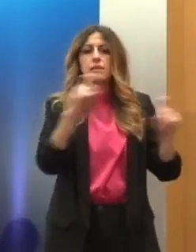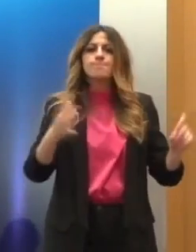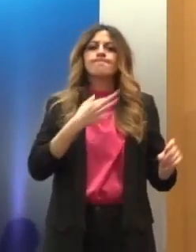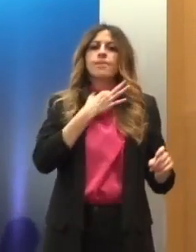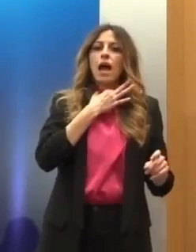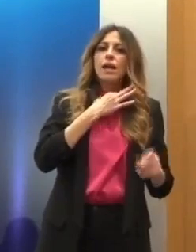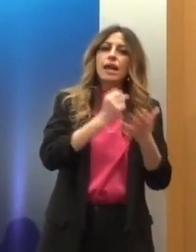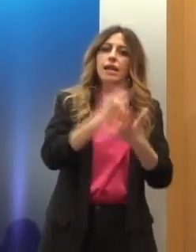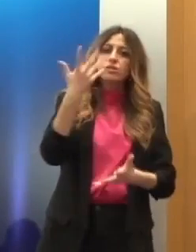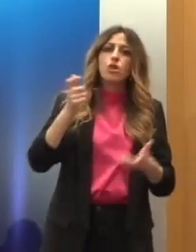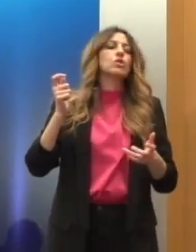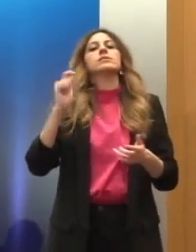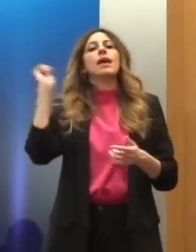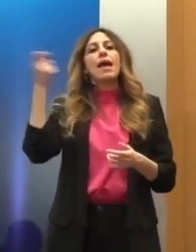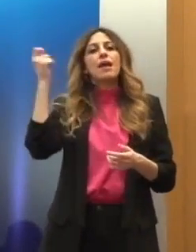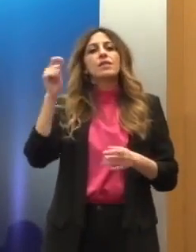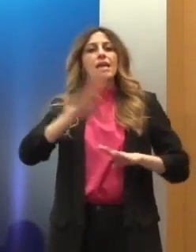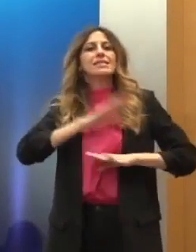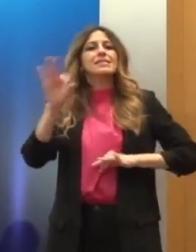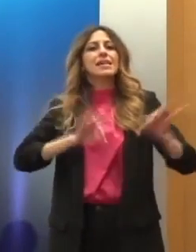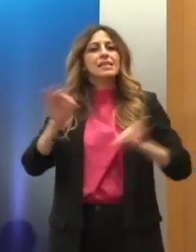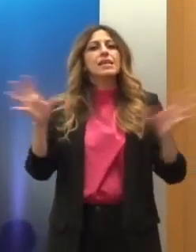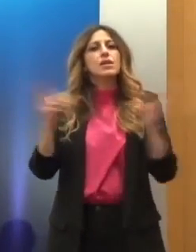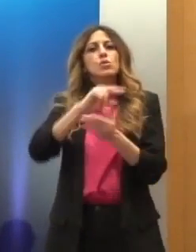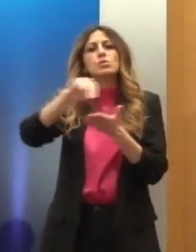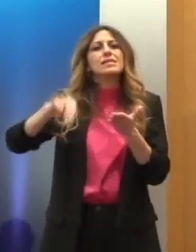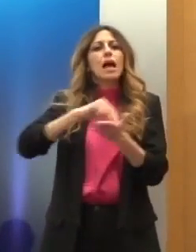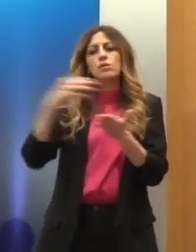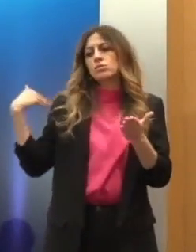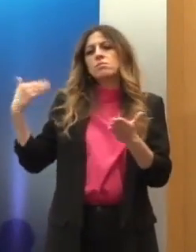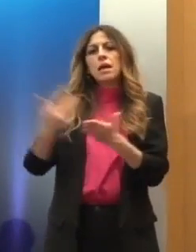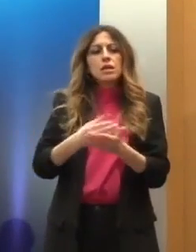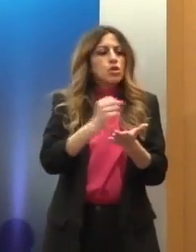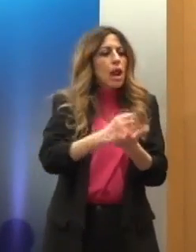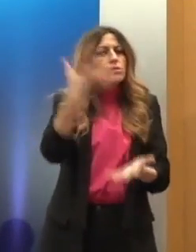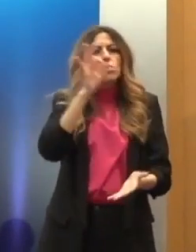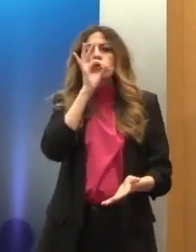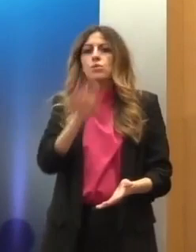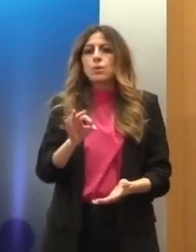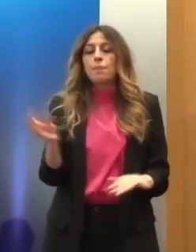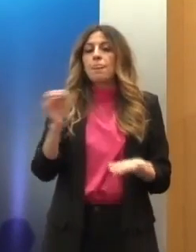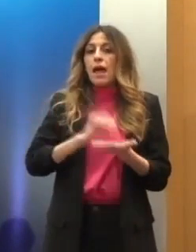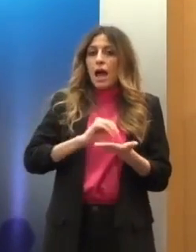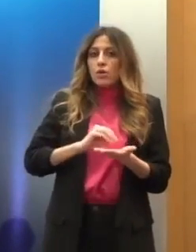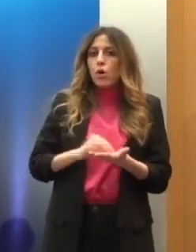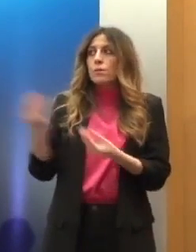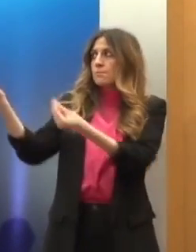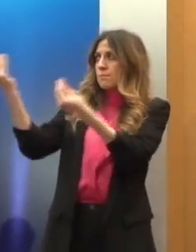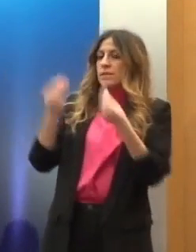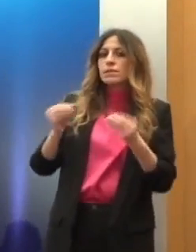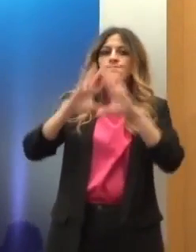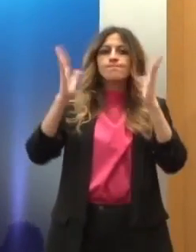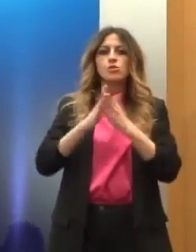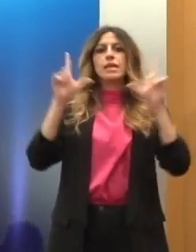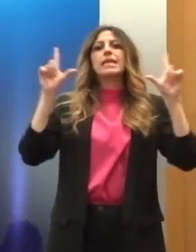των εθνικών στρατηγικών για τους Ρωμά, που δεν είχαν μελετηθεί μέχρι τώρα. Και τέλος, μας παρέχουν μια συνολική εικόνα της κατάστασης